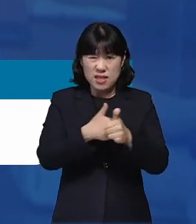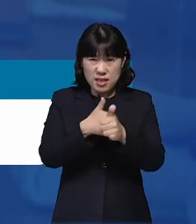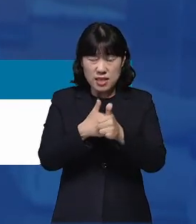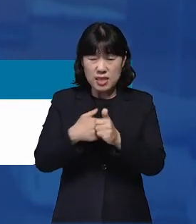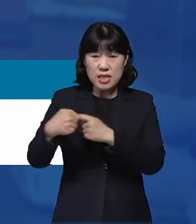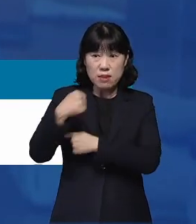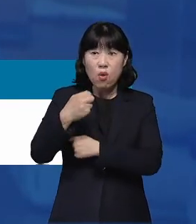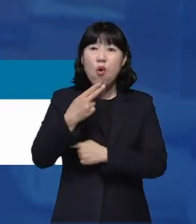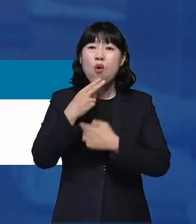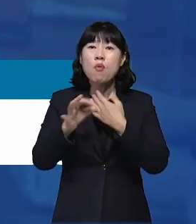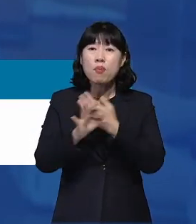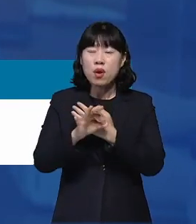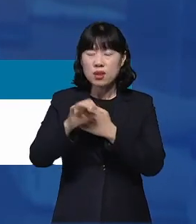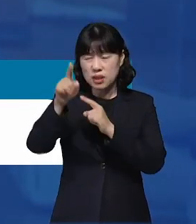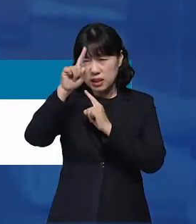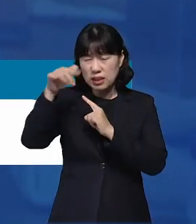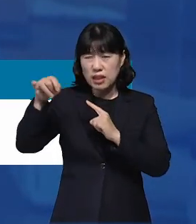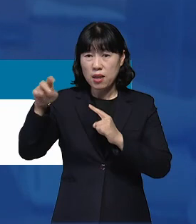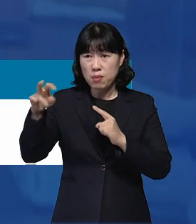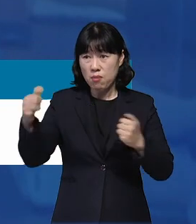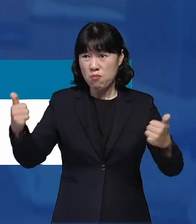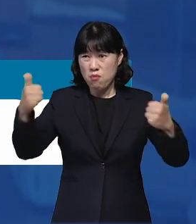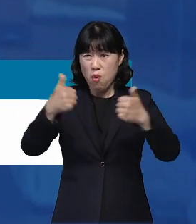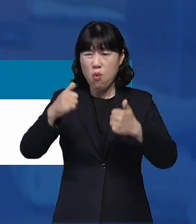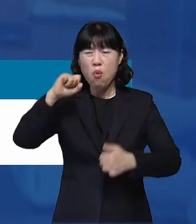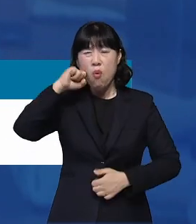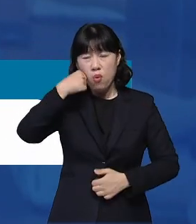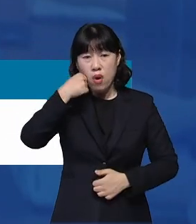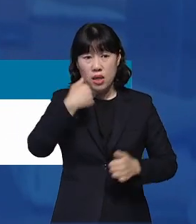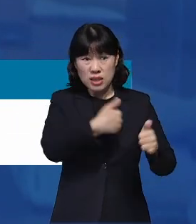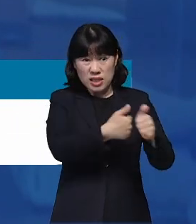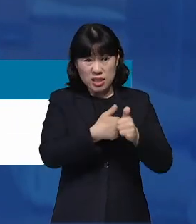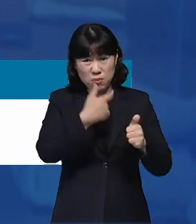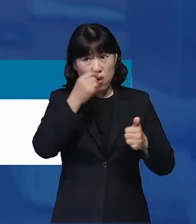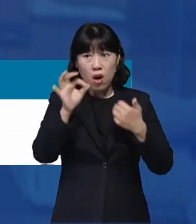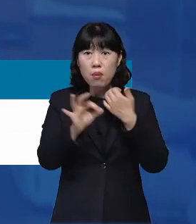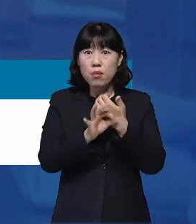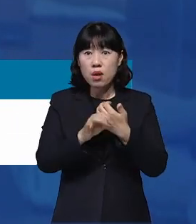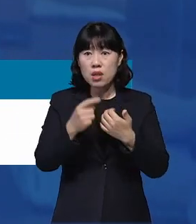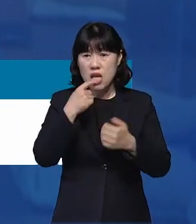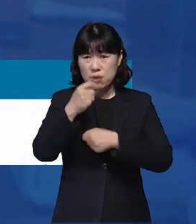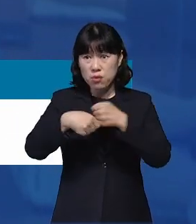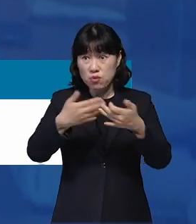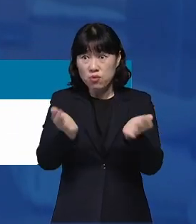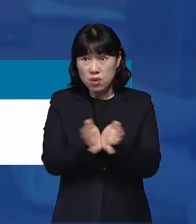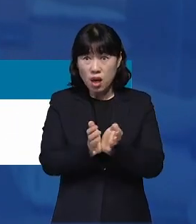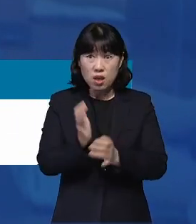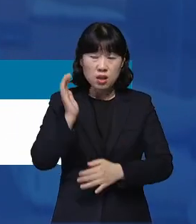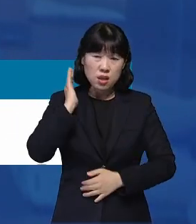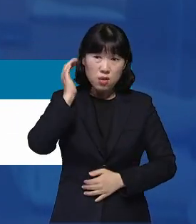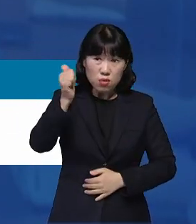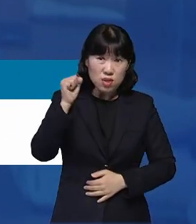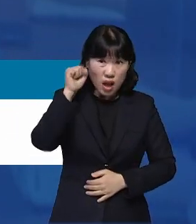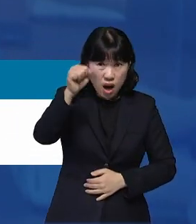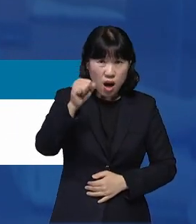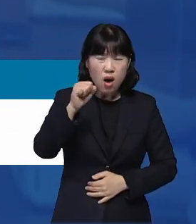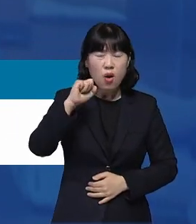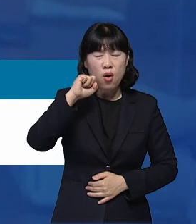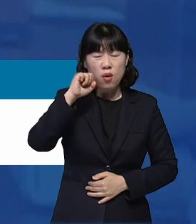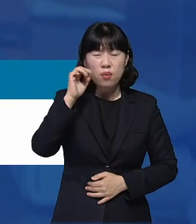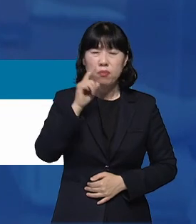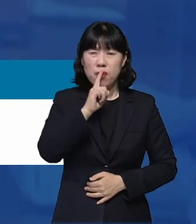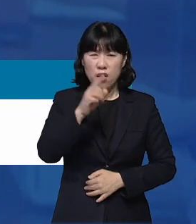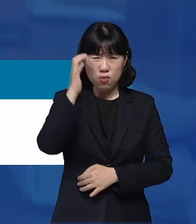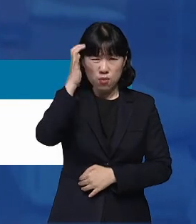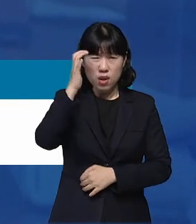양자 대결을 만들겠습니다 까 그리고 여기서 지지를 흠뻑 얻지 못하고 어떻게 민주당의 대선 주자가 될 수 있겠습니까 광주시민